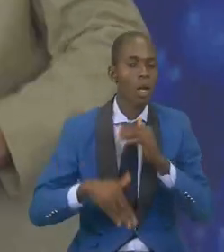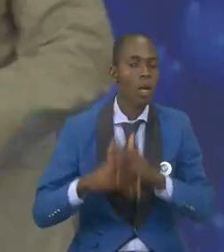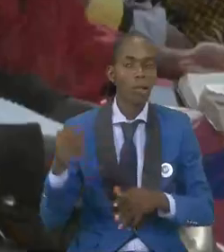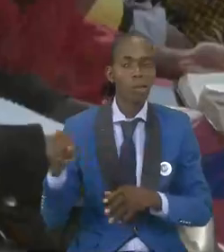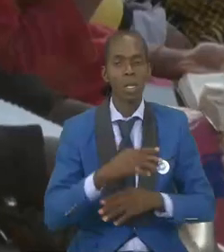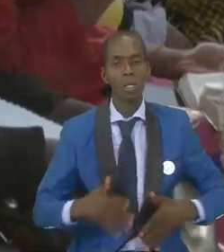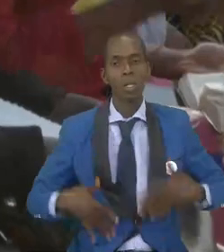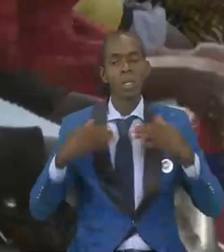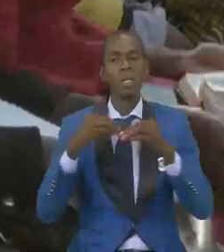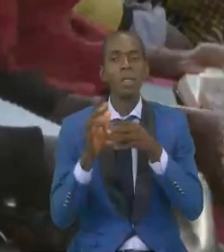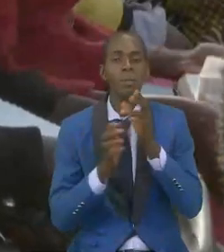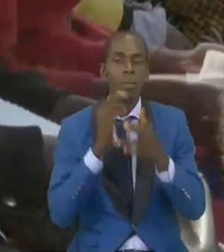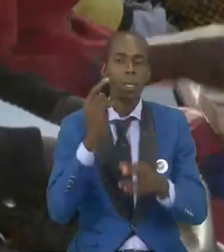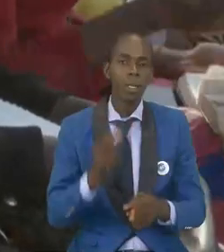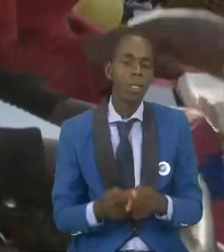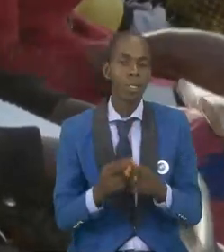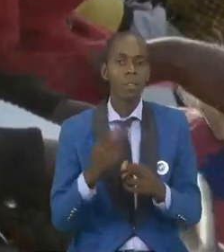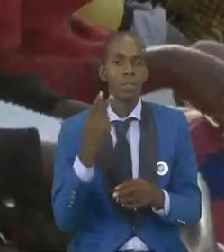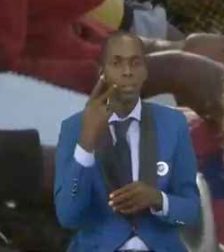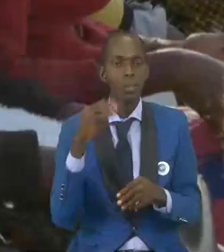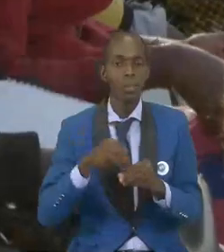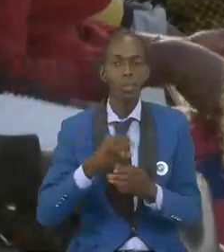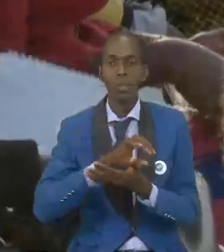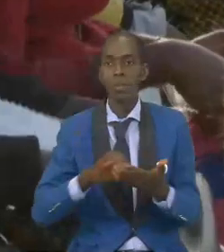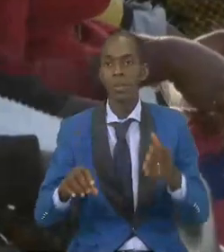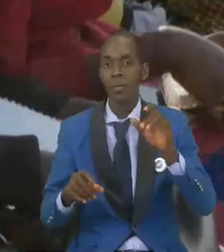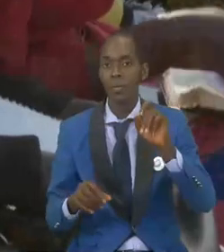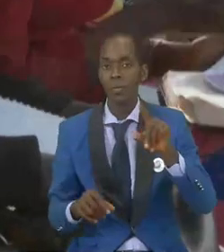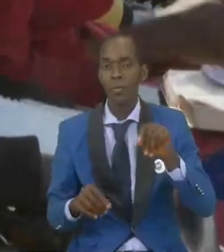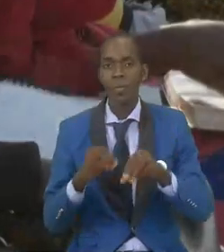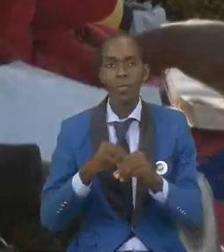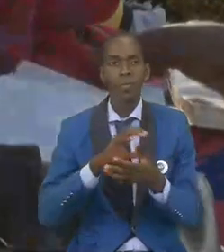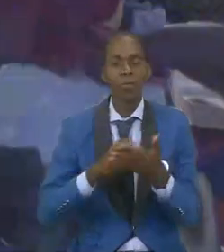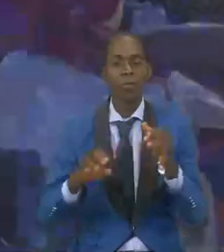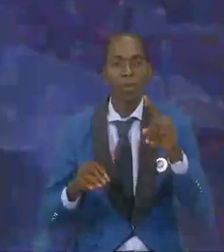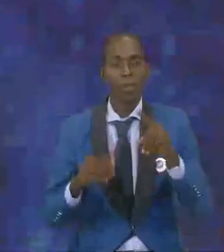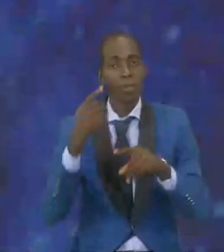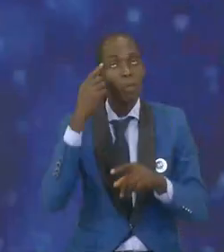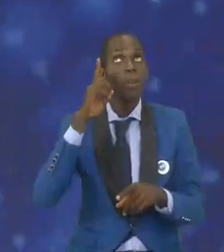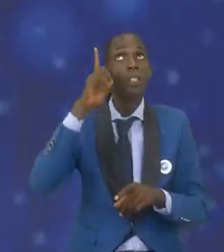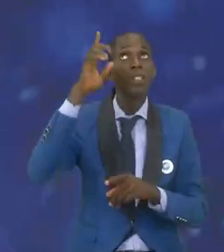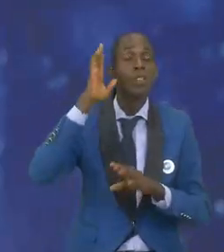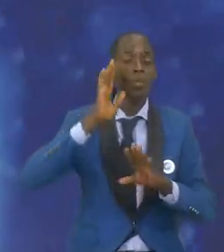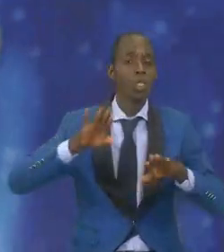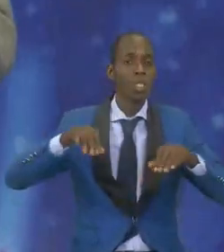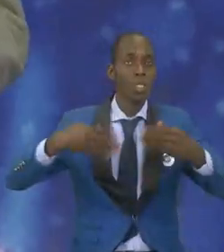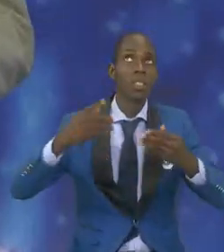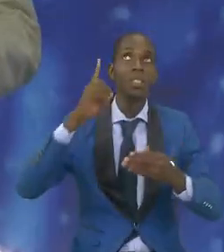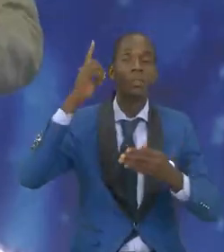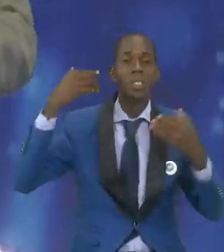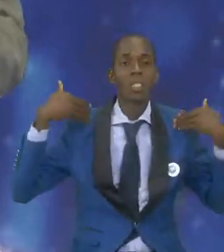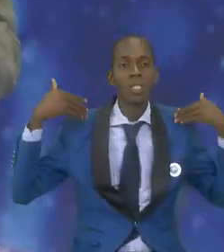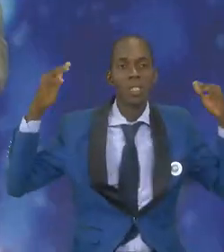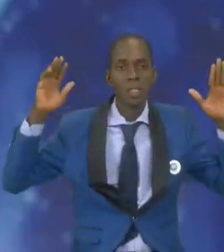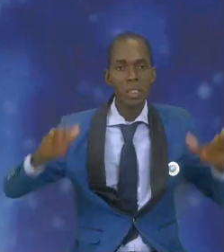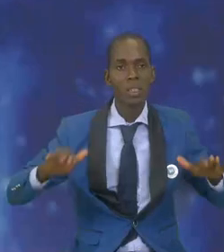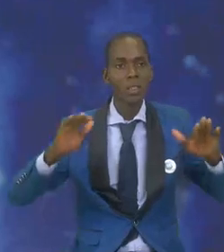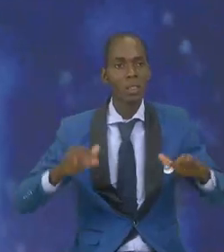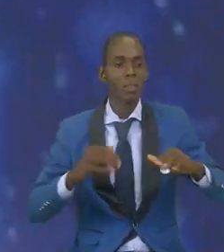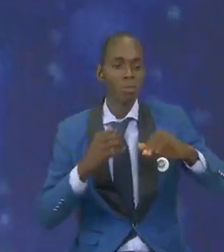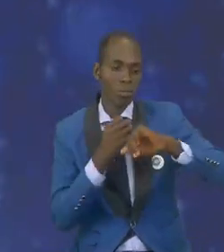il se reprodés tout au long de leur vie au nom de Jésus verset 11 verset 11